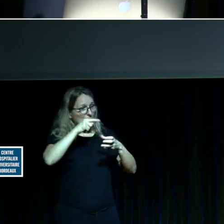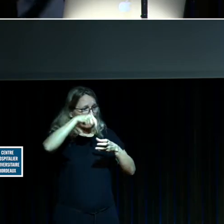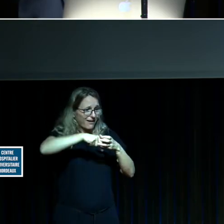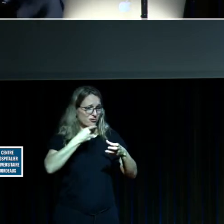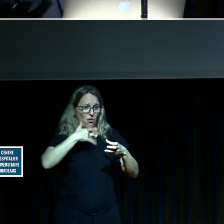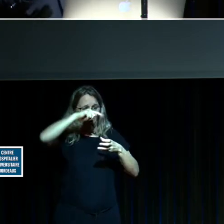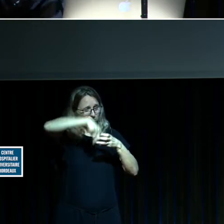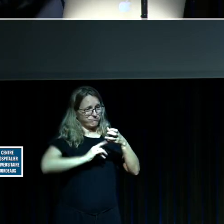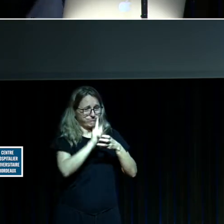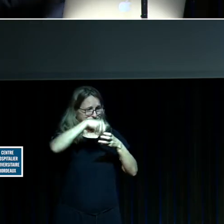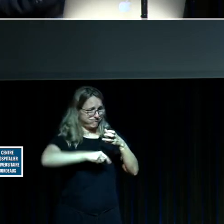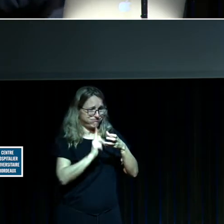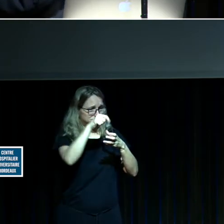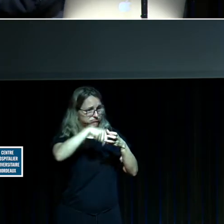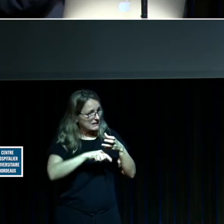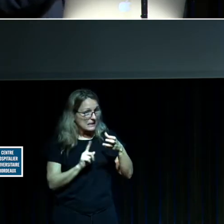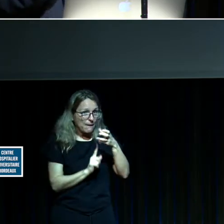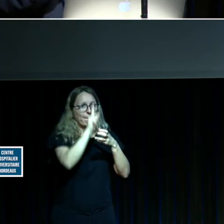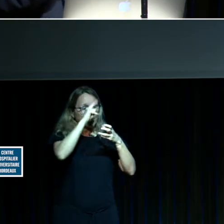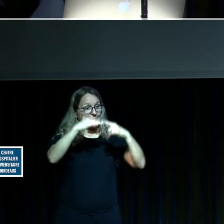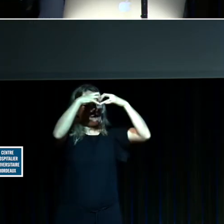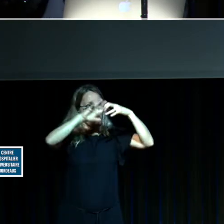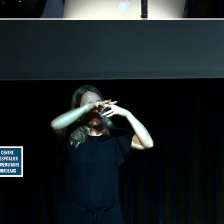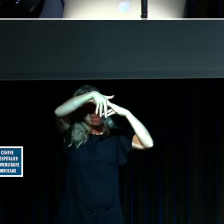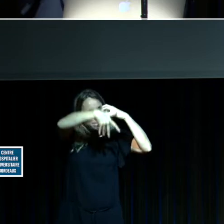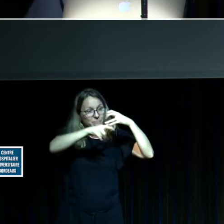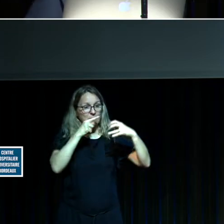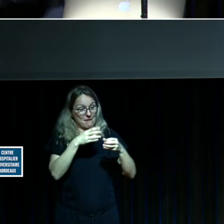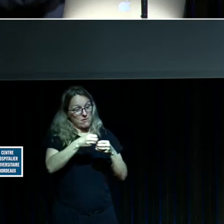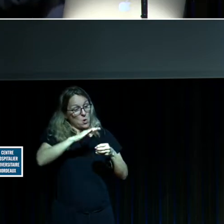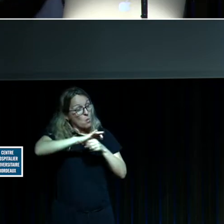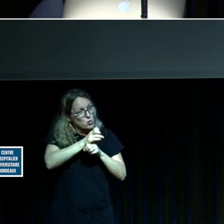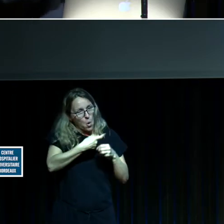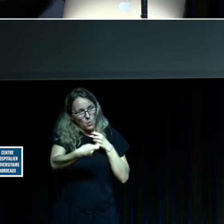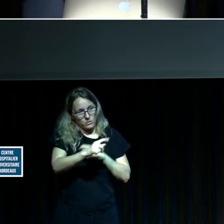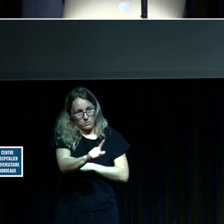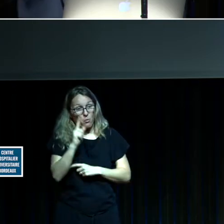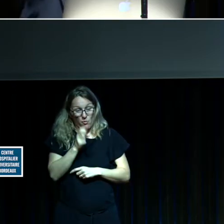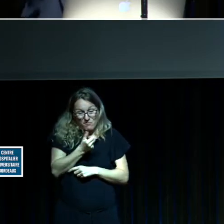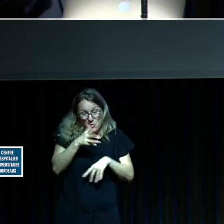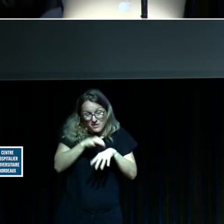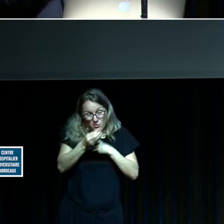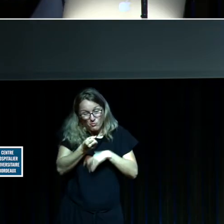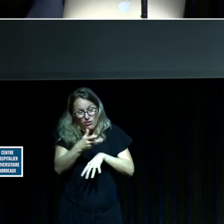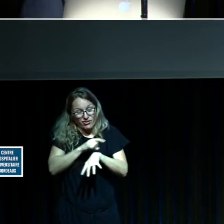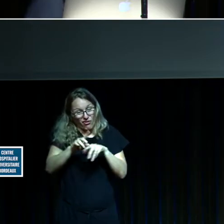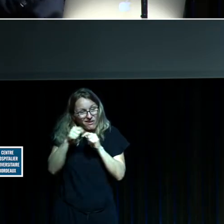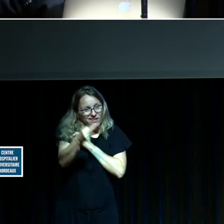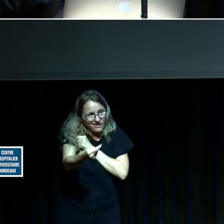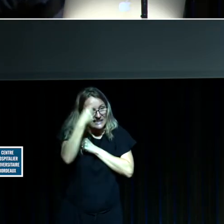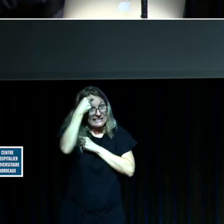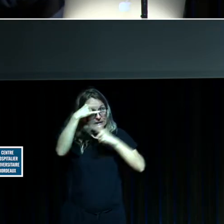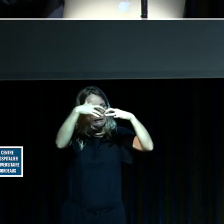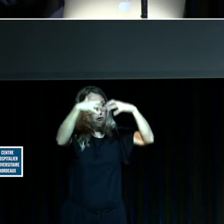et se remettent en route. Mais il ne faut pas que l'artère ait été bouchée trop longtemps, parce que au bout de quelques minutes ou quelques heures, les neurones, s'ils sont